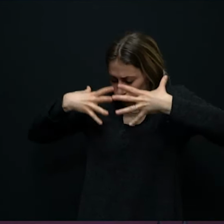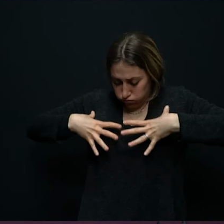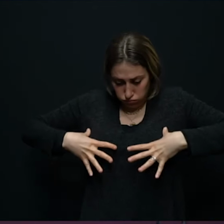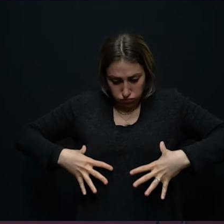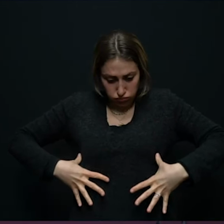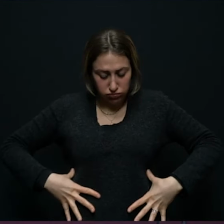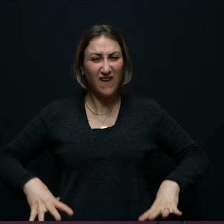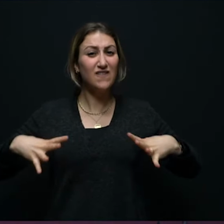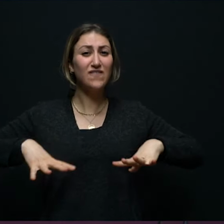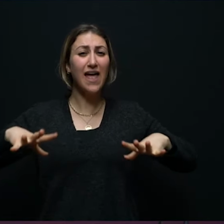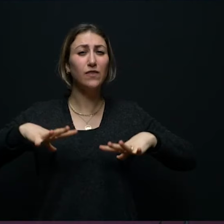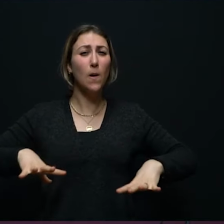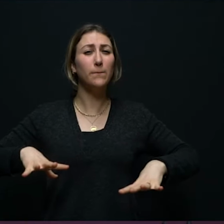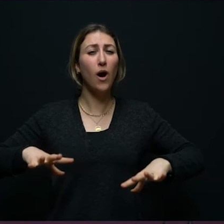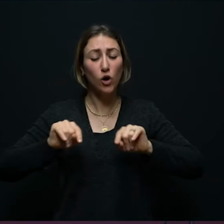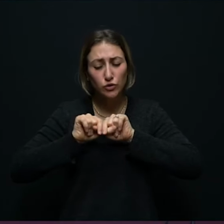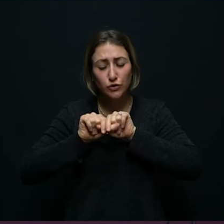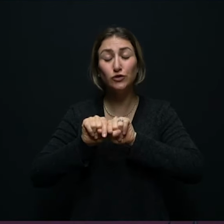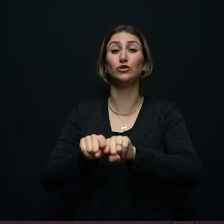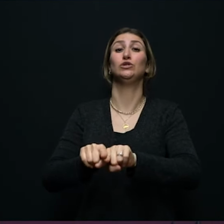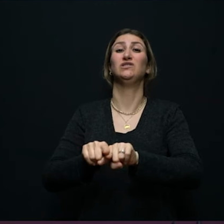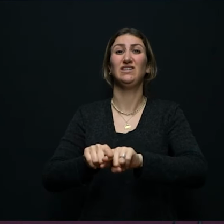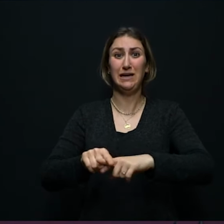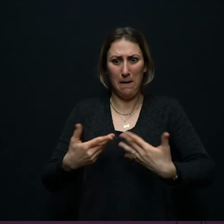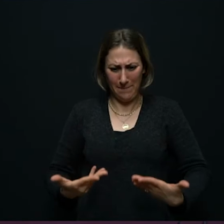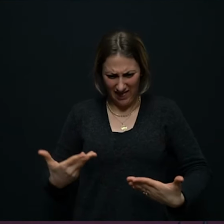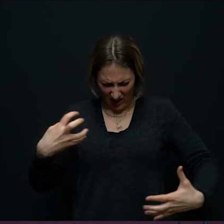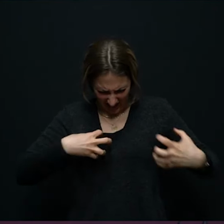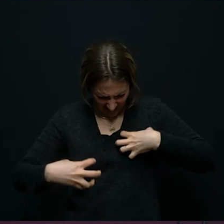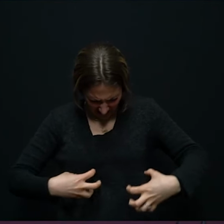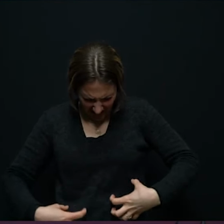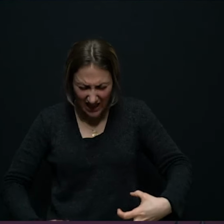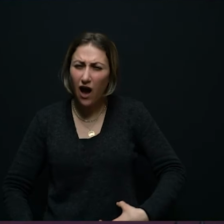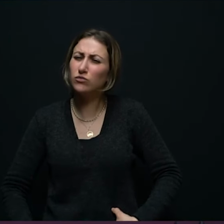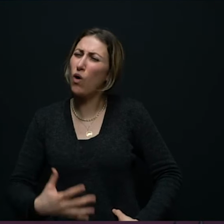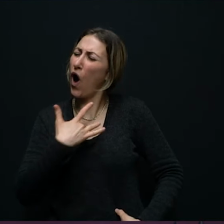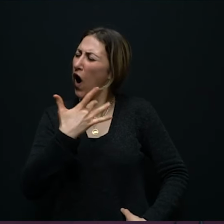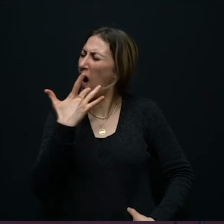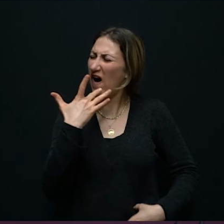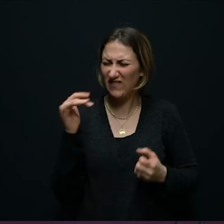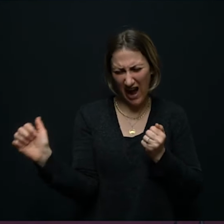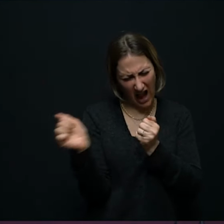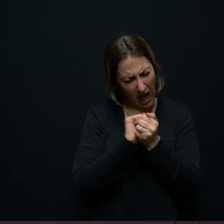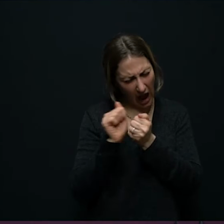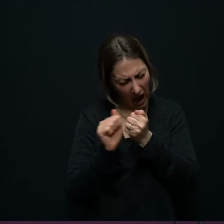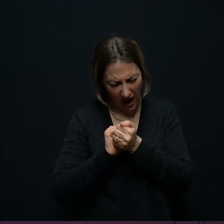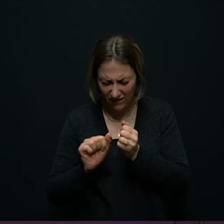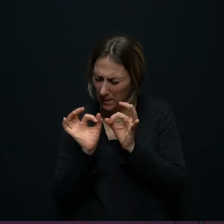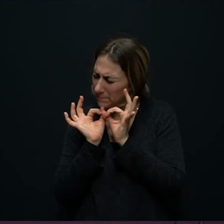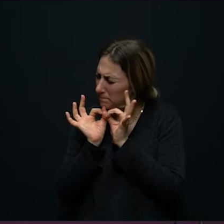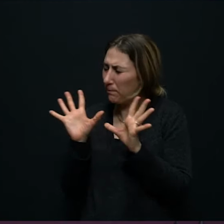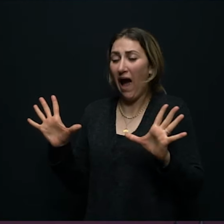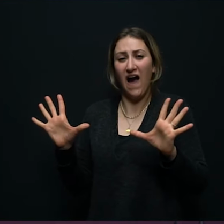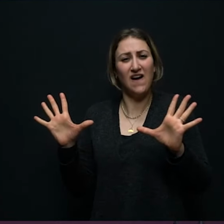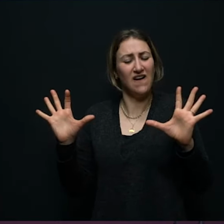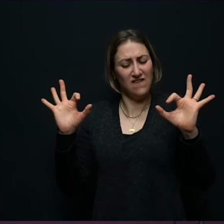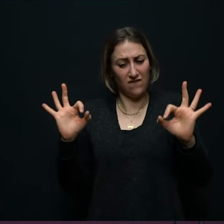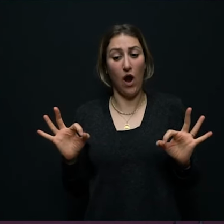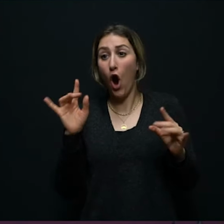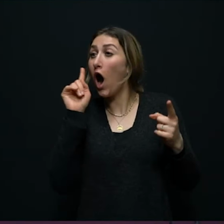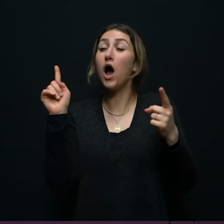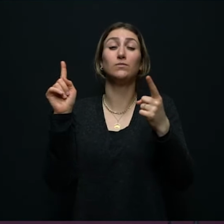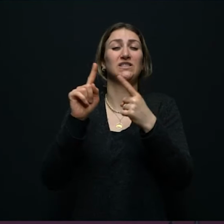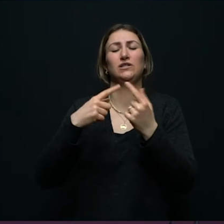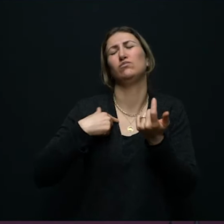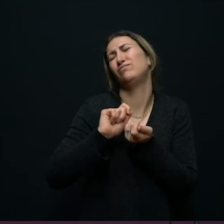reprendre cette marche dans l'obéissance cette marche dans la sainteté je veux jésus de ressembler je veux briller dans ce